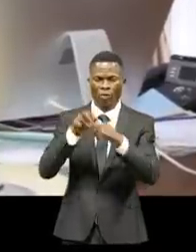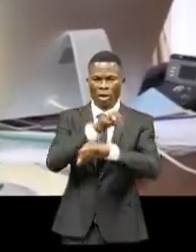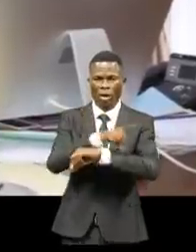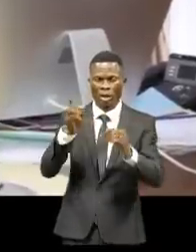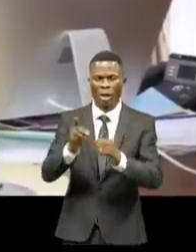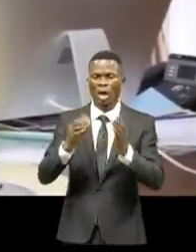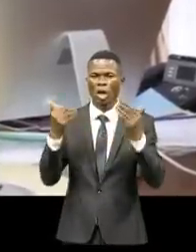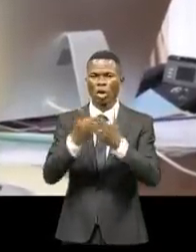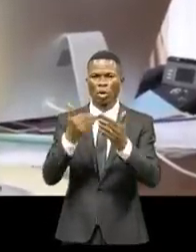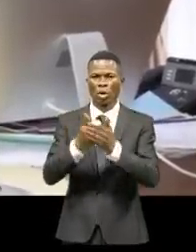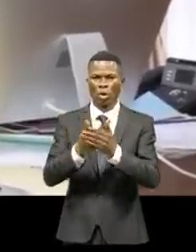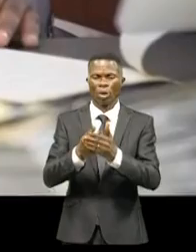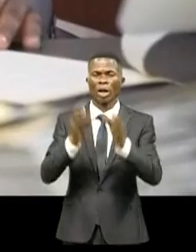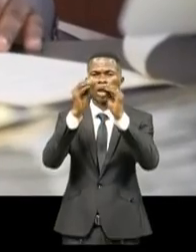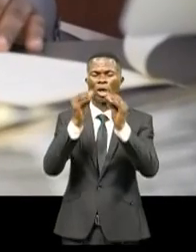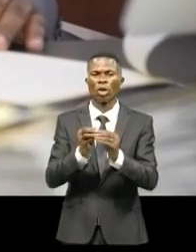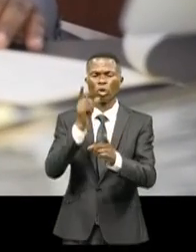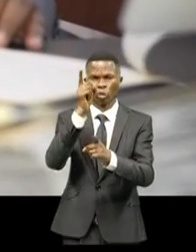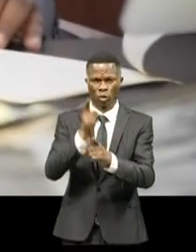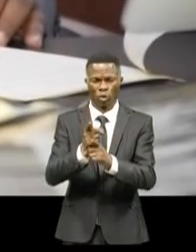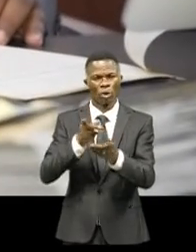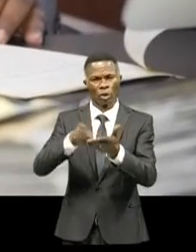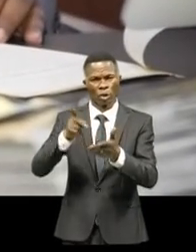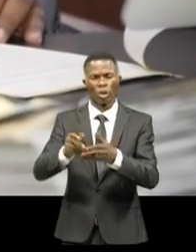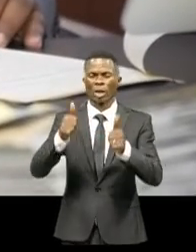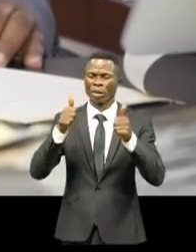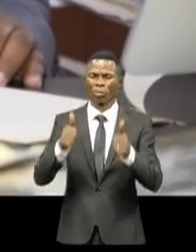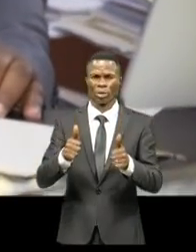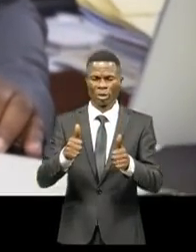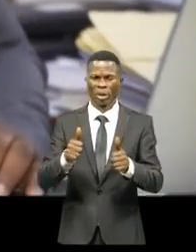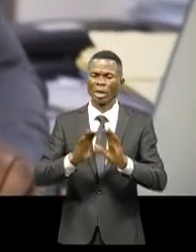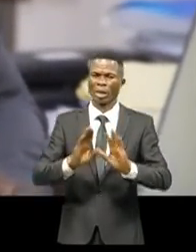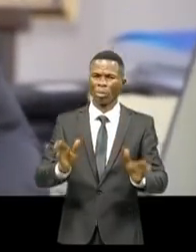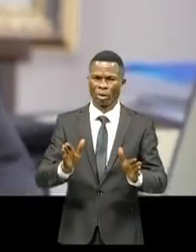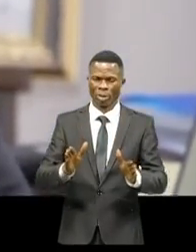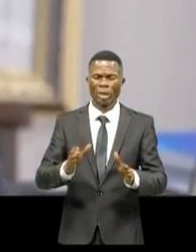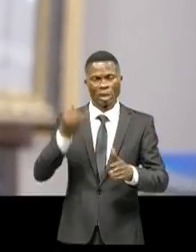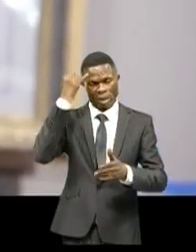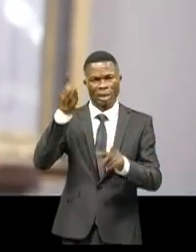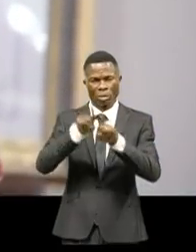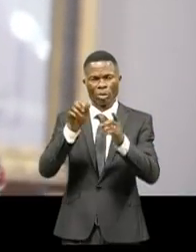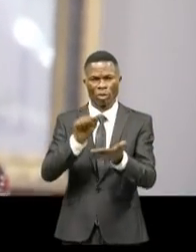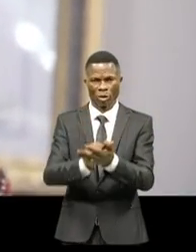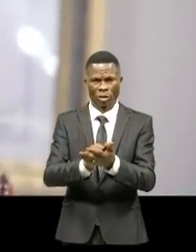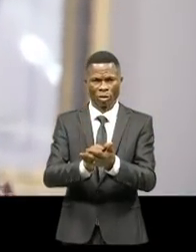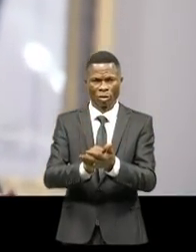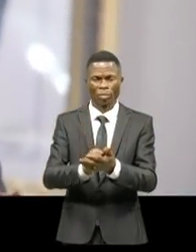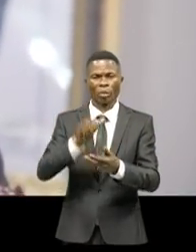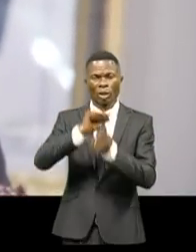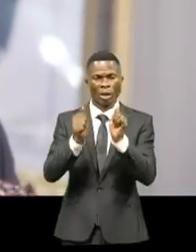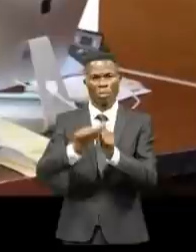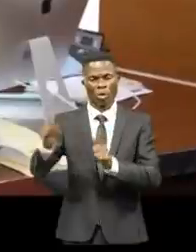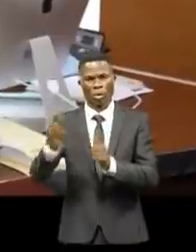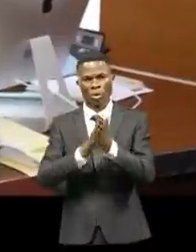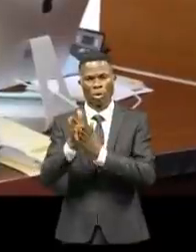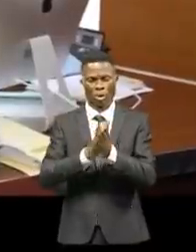administration moderne avec des effectifs et une masse salariale mieux maîtrisée. Dans la même optique, mais sous un autre chapitre